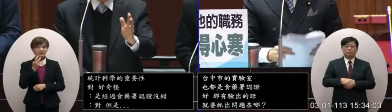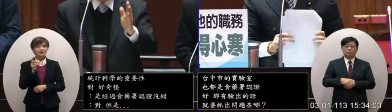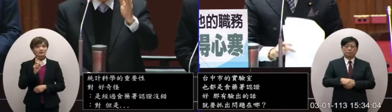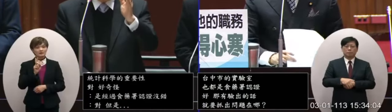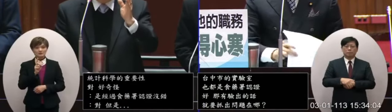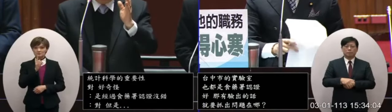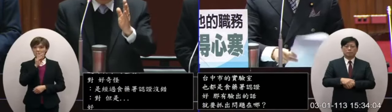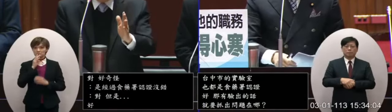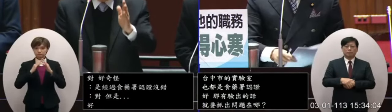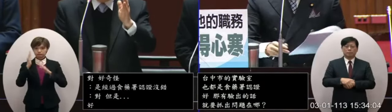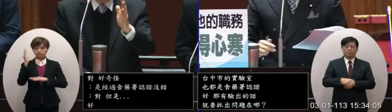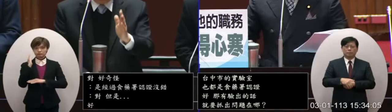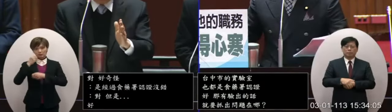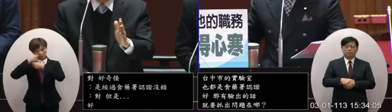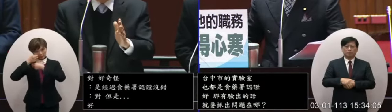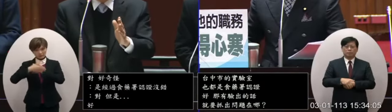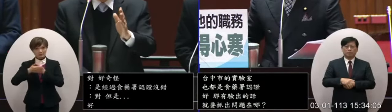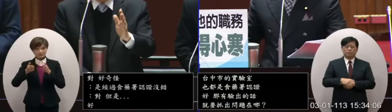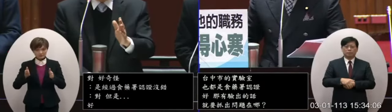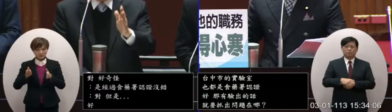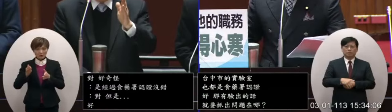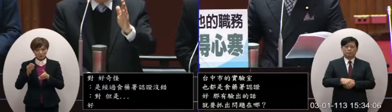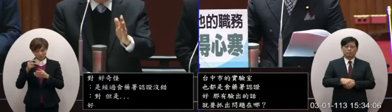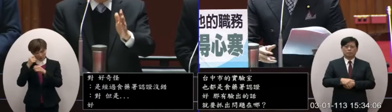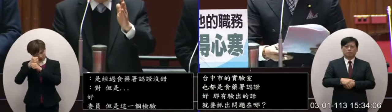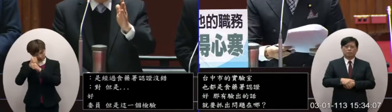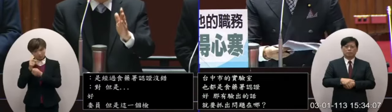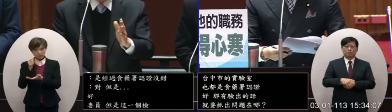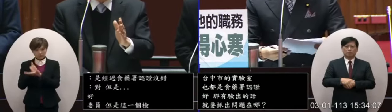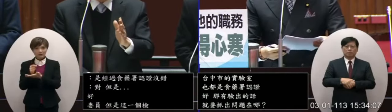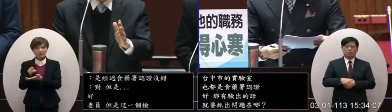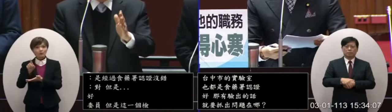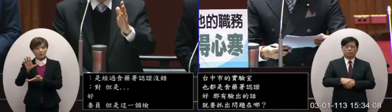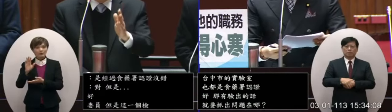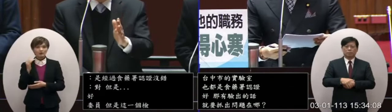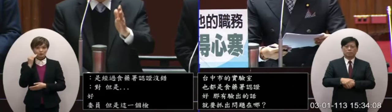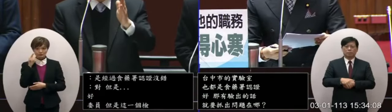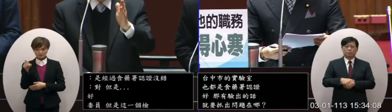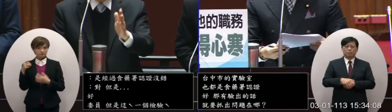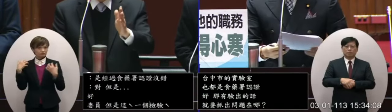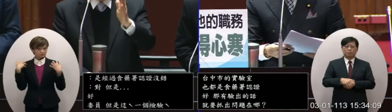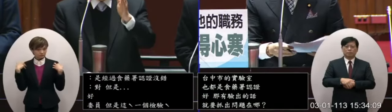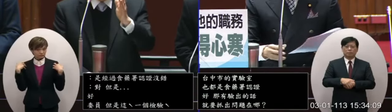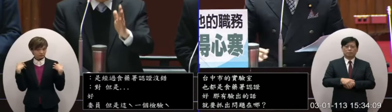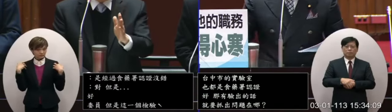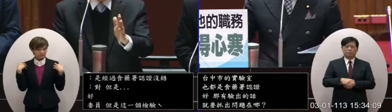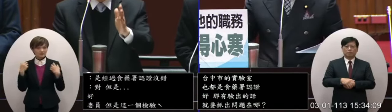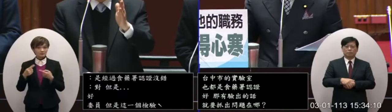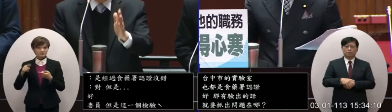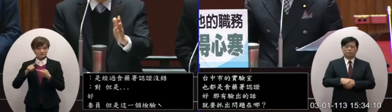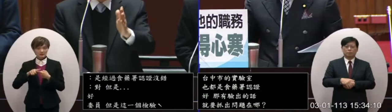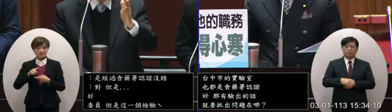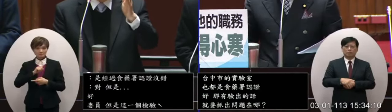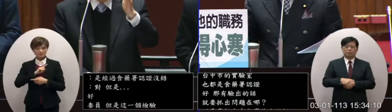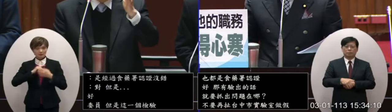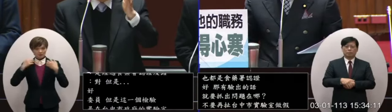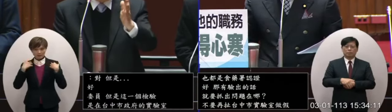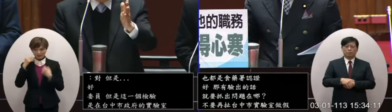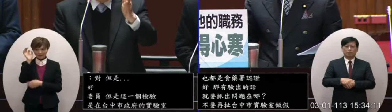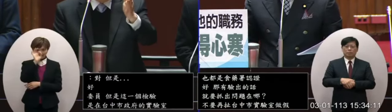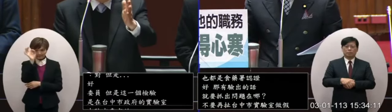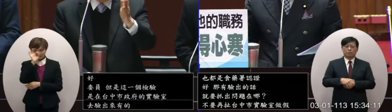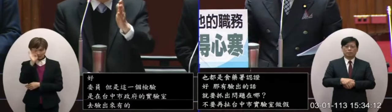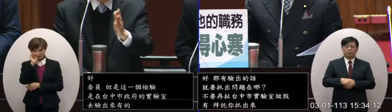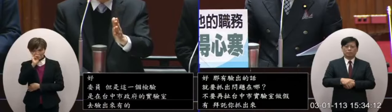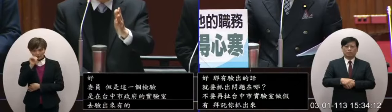政府的实验室去验出来有的，所以负责任的实验室应该要去找出来为什么